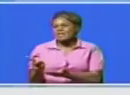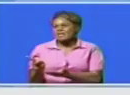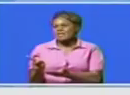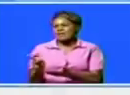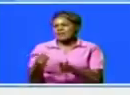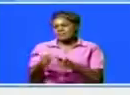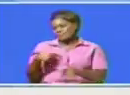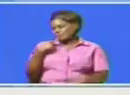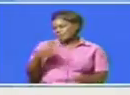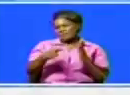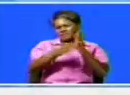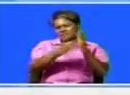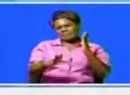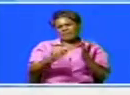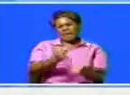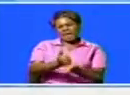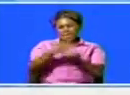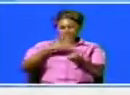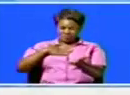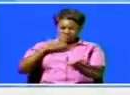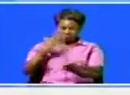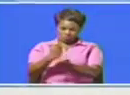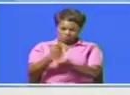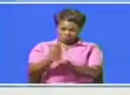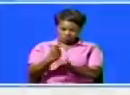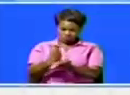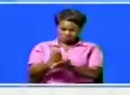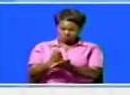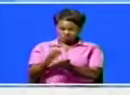But nitasema umaarufu umenisaidia. Juu, kwanza,